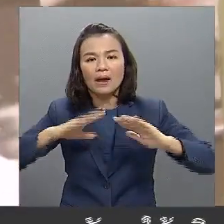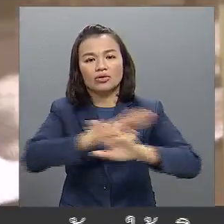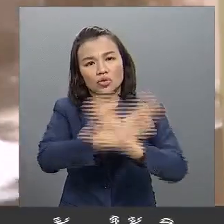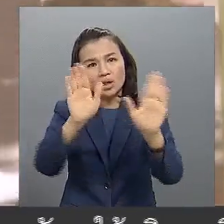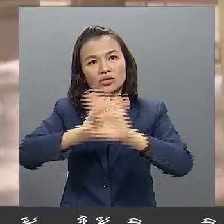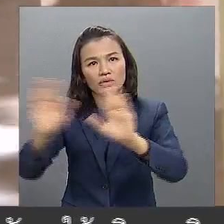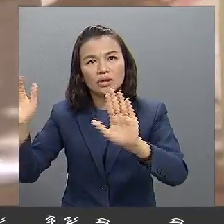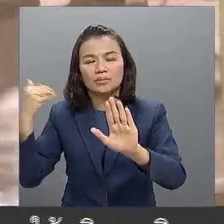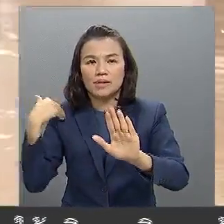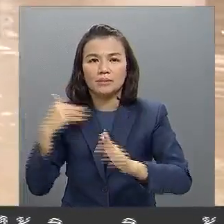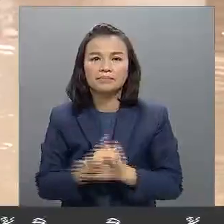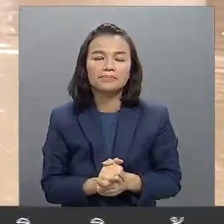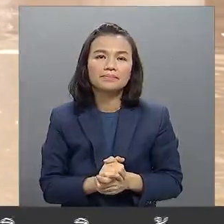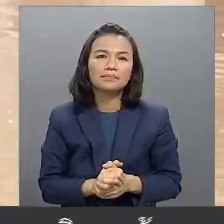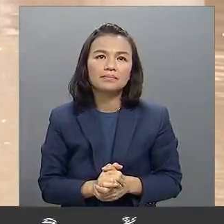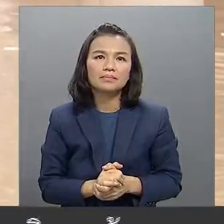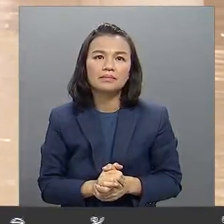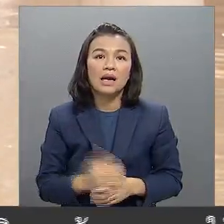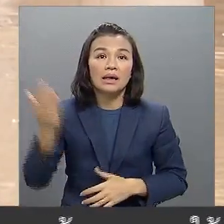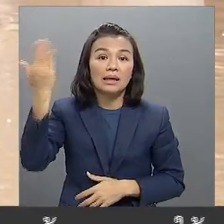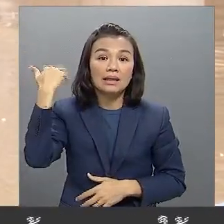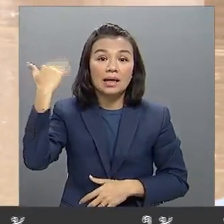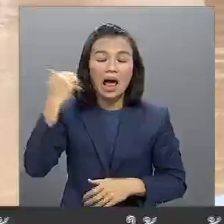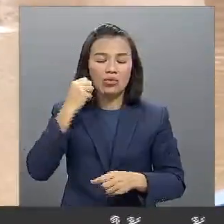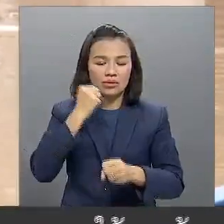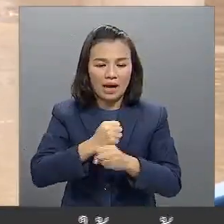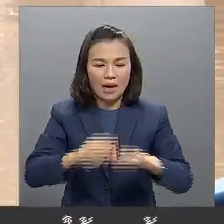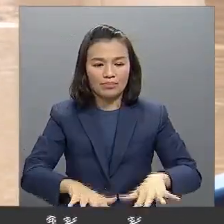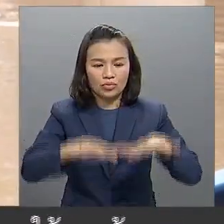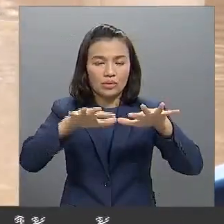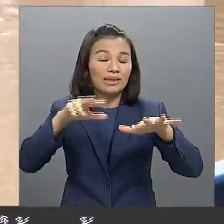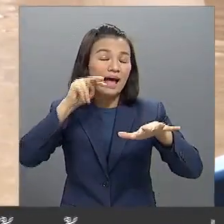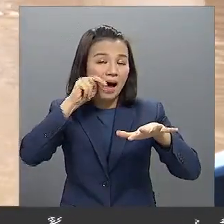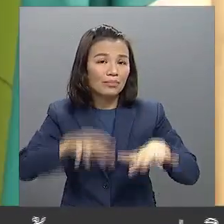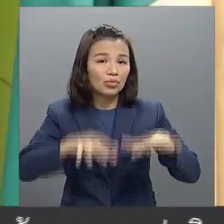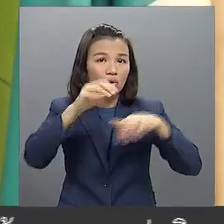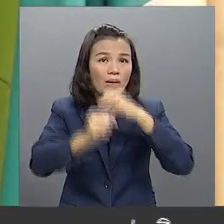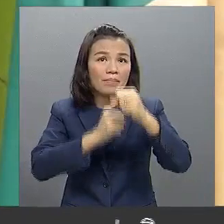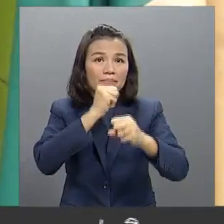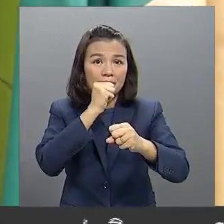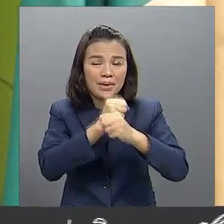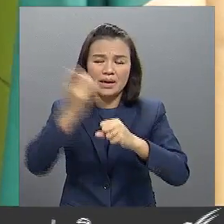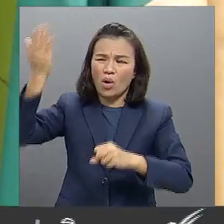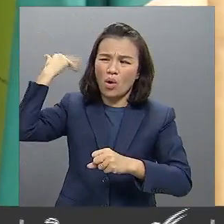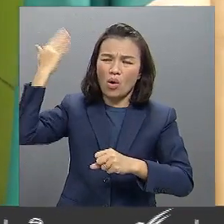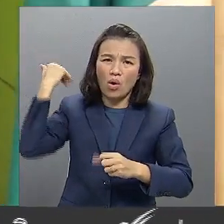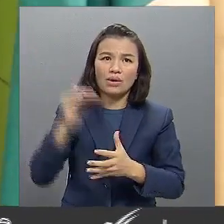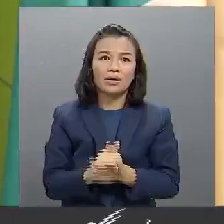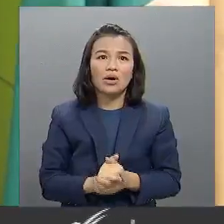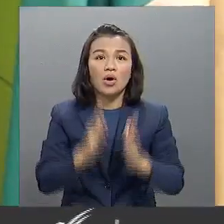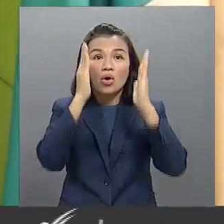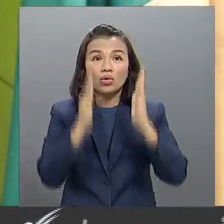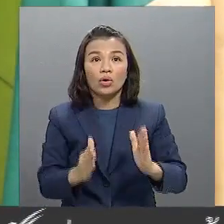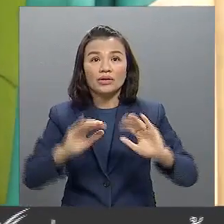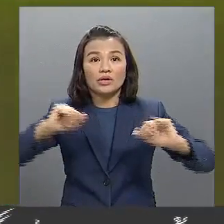เพราะประสบการณ์จากที่เคยถูกน้ำท่วมหนักในปี2554ทำให้เจ้าของรีสอร์ทวังทับทิมในตำบลเขาหัวควายอำเภอพุนพิน